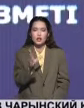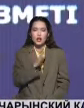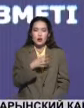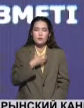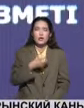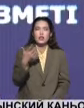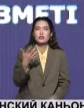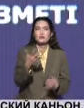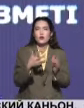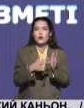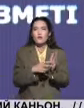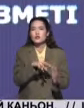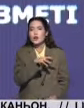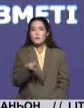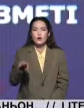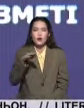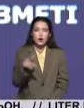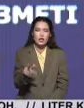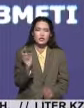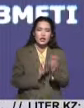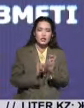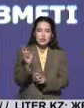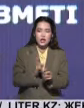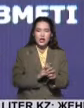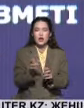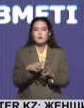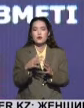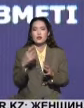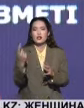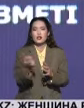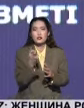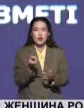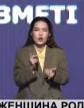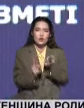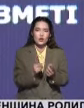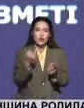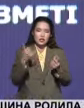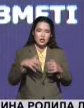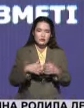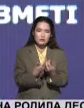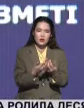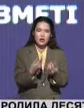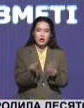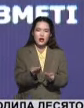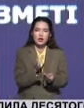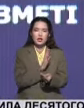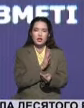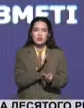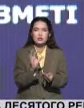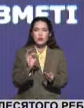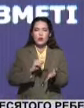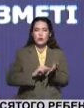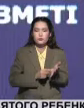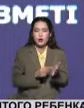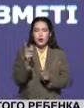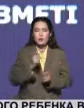9,8 миллиарда тенге с объемом производства 11 тысяч тонн. После реализации этих проектов уровень самообеспеченности